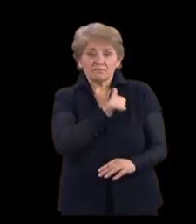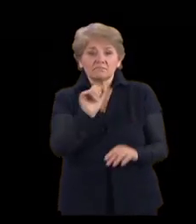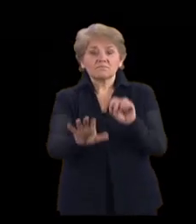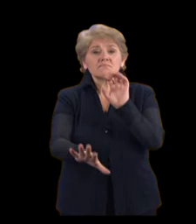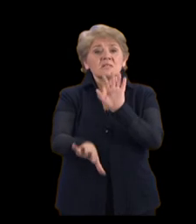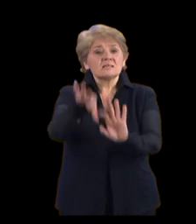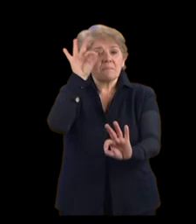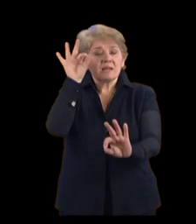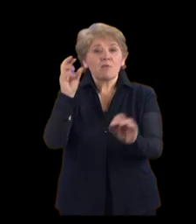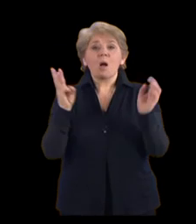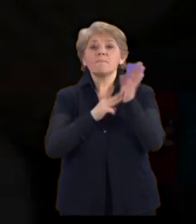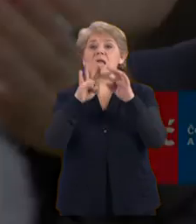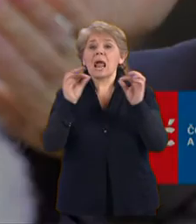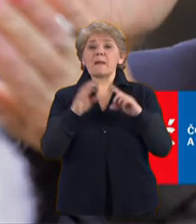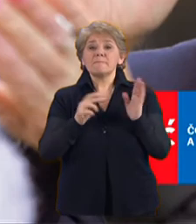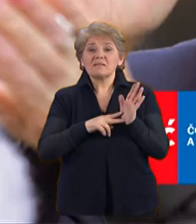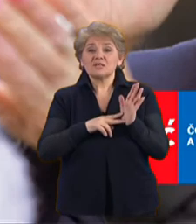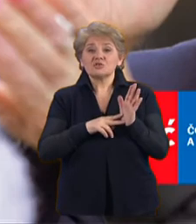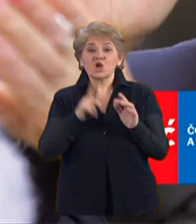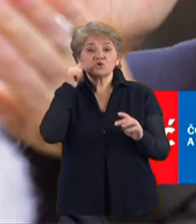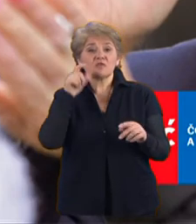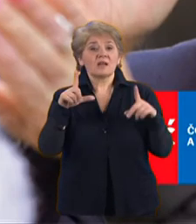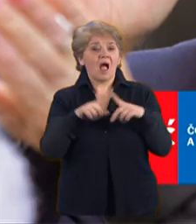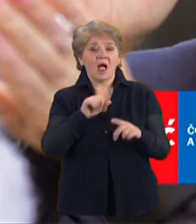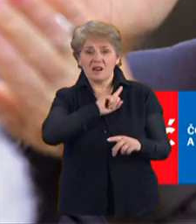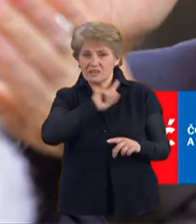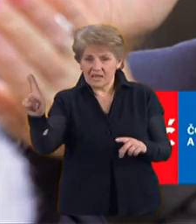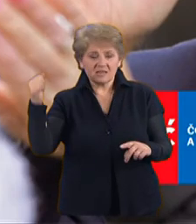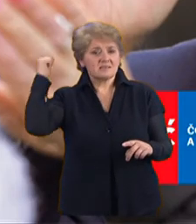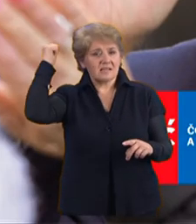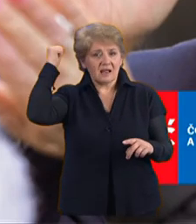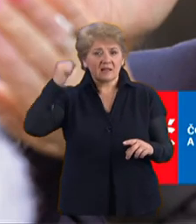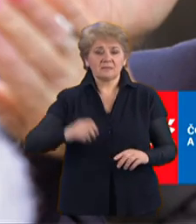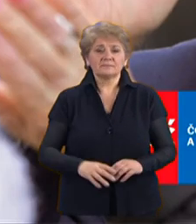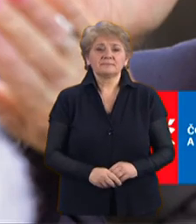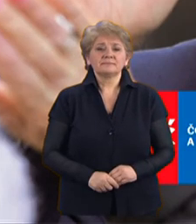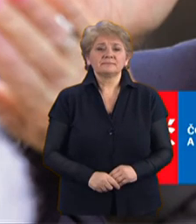Izaberimo. Milan Bandić, čovjek, a ne stranka.